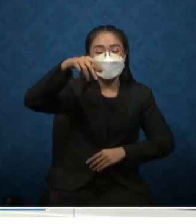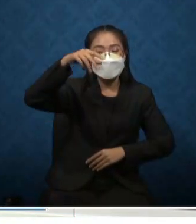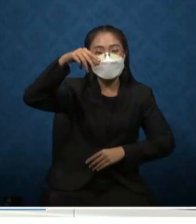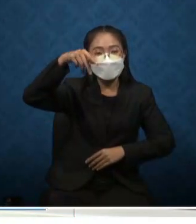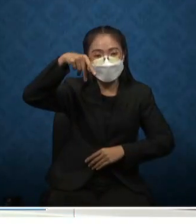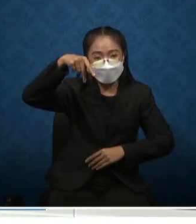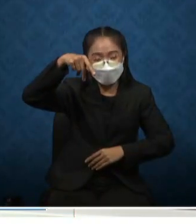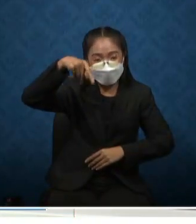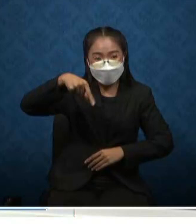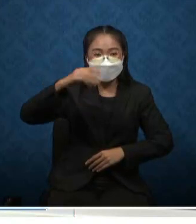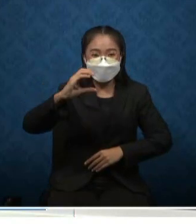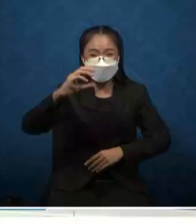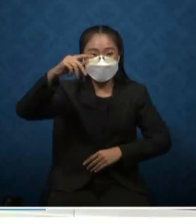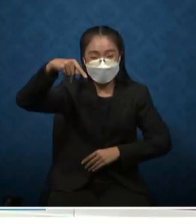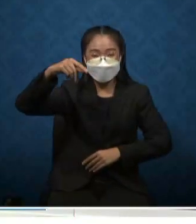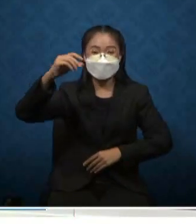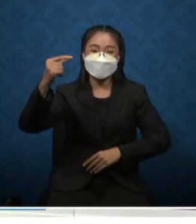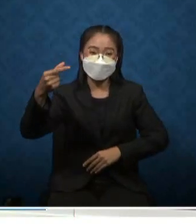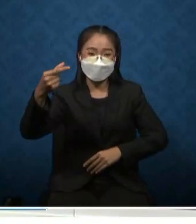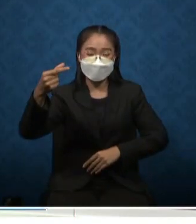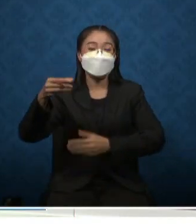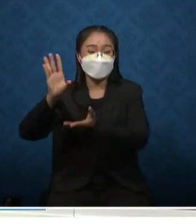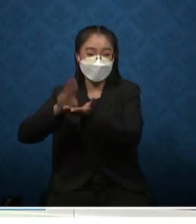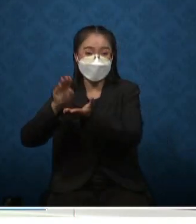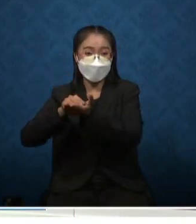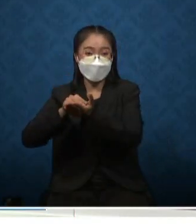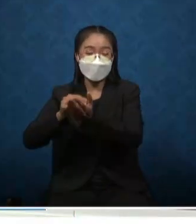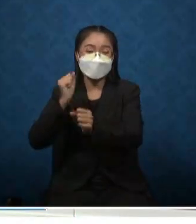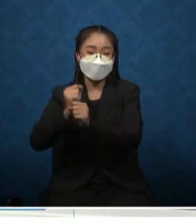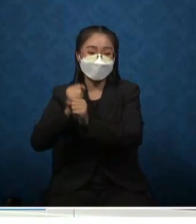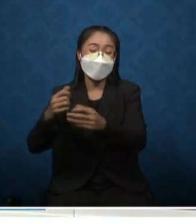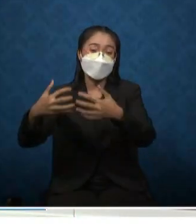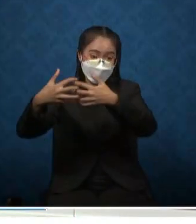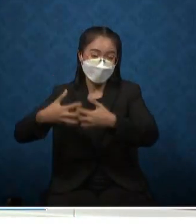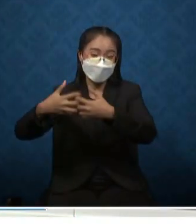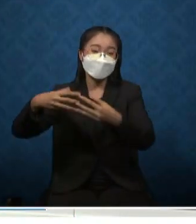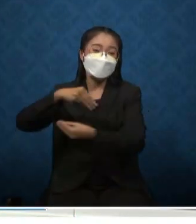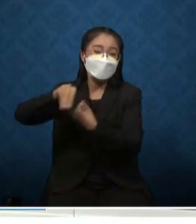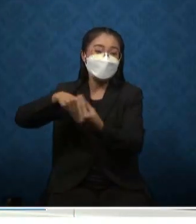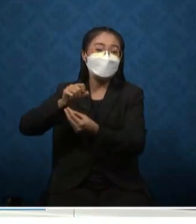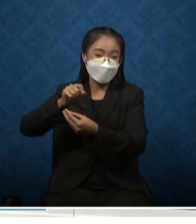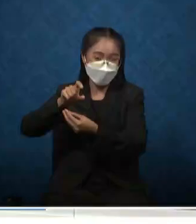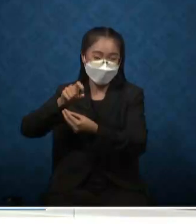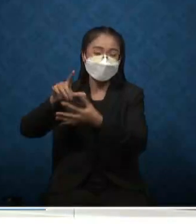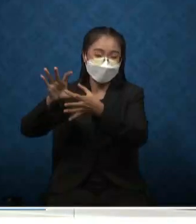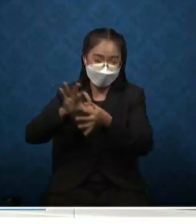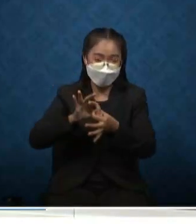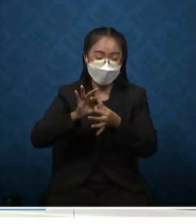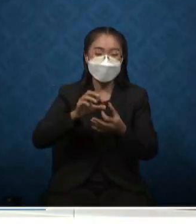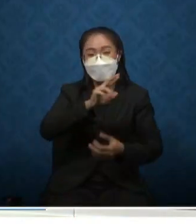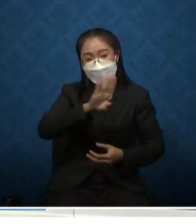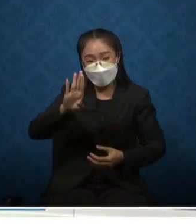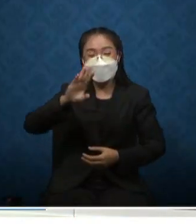มหาชนได้มีการให้ข้อมูลเกี่ยวกับการประกอบธุรกิจที่มีความเกี่ยวข้องกับระบบโครงข่ายไฟฟ้า